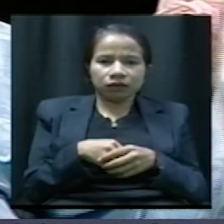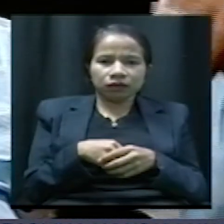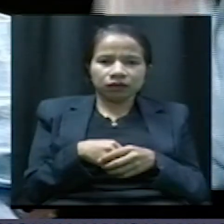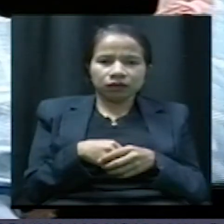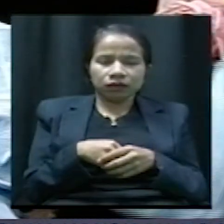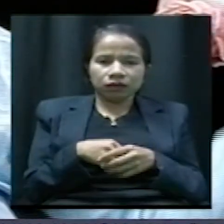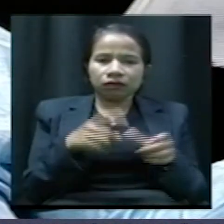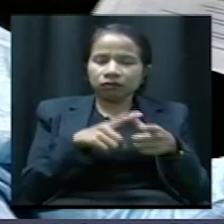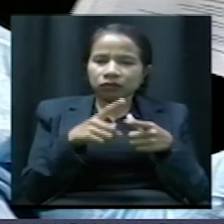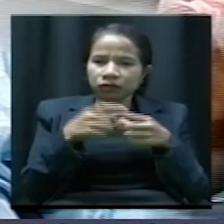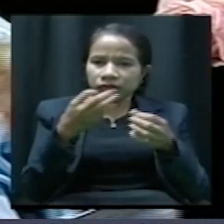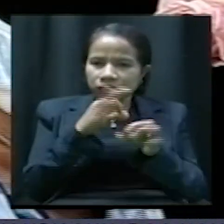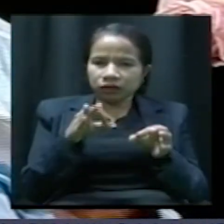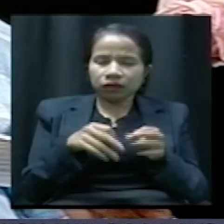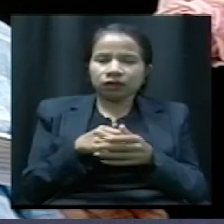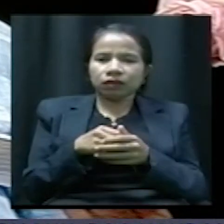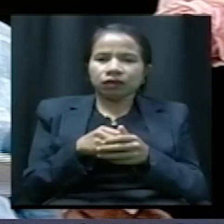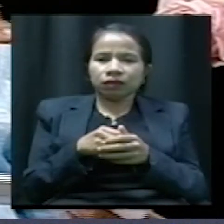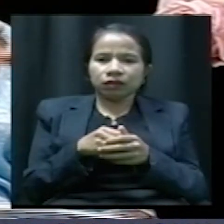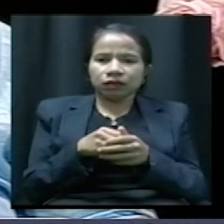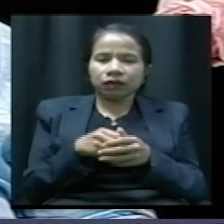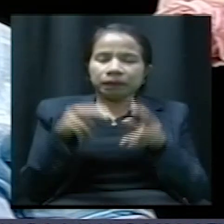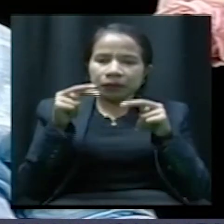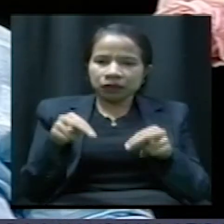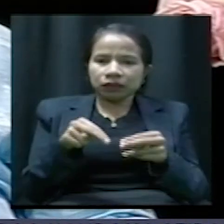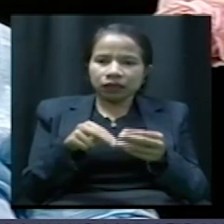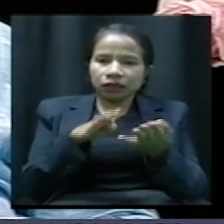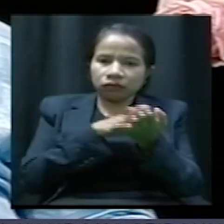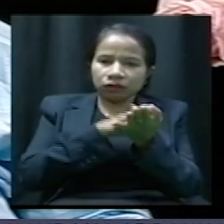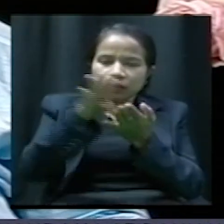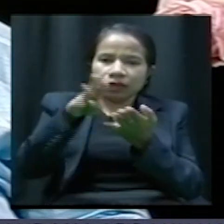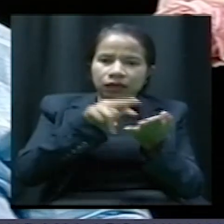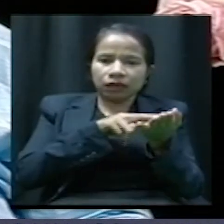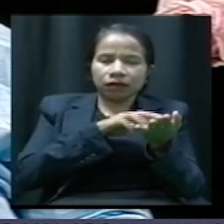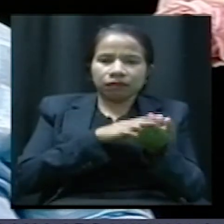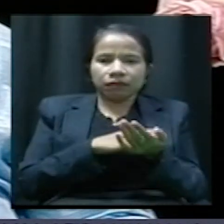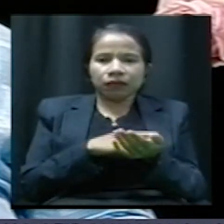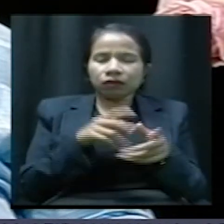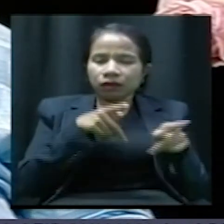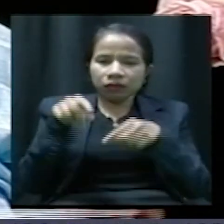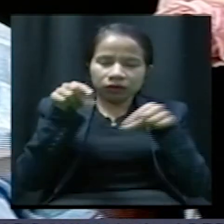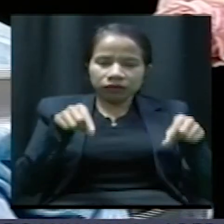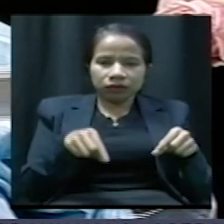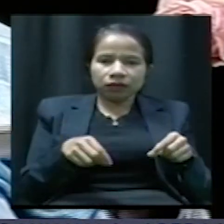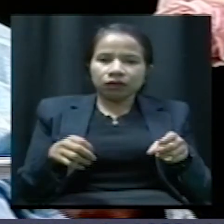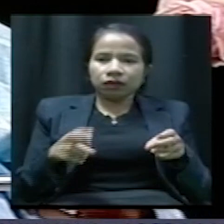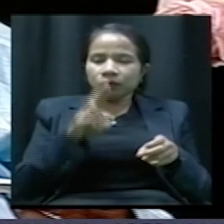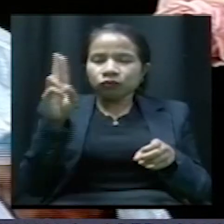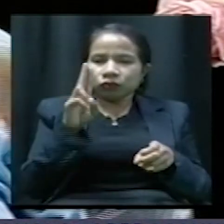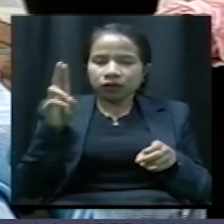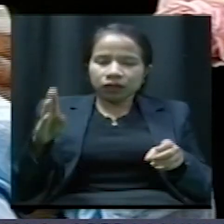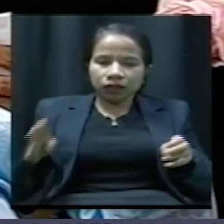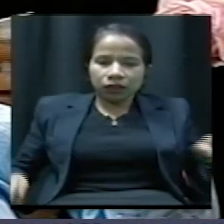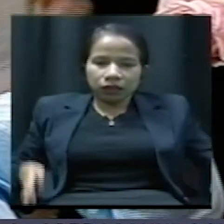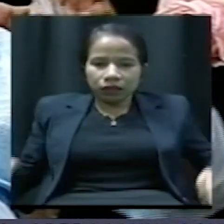hati ita halot tiana punya kuara kata oke persijatan rampa ijempu persijatan rampa per modifikasi fisiku ho kada ora beli na